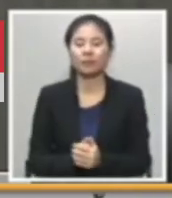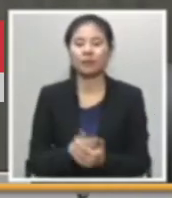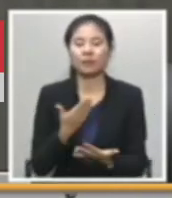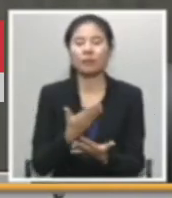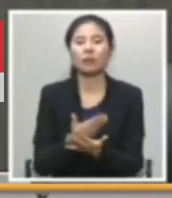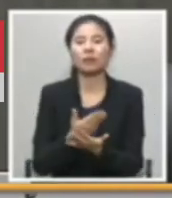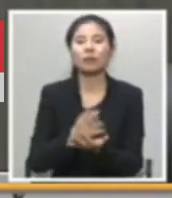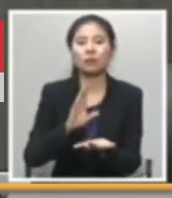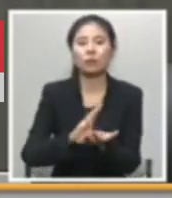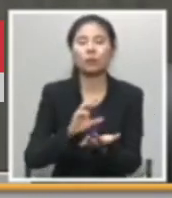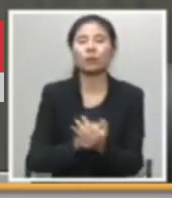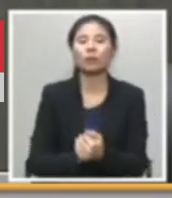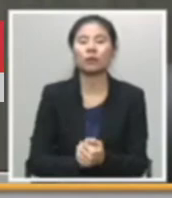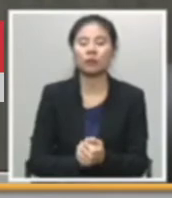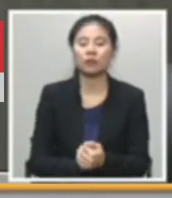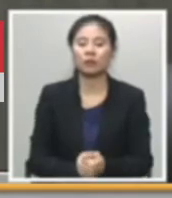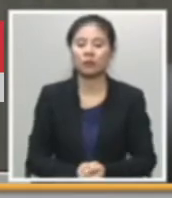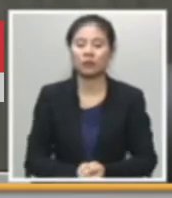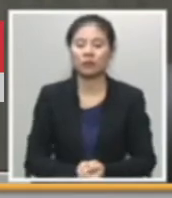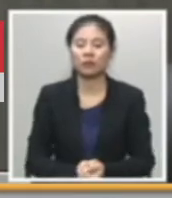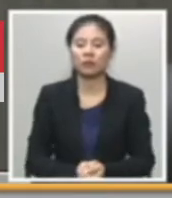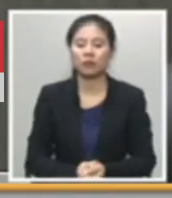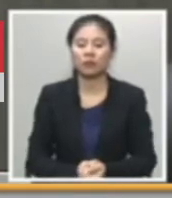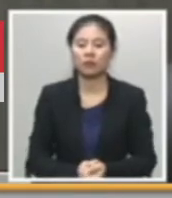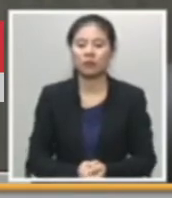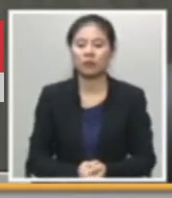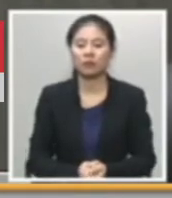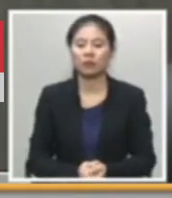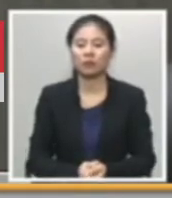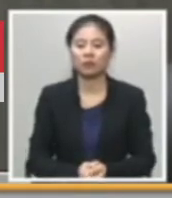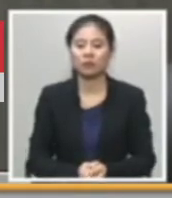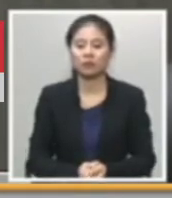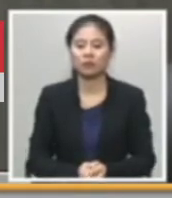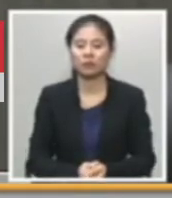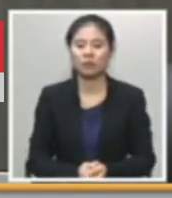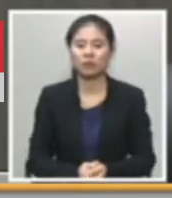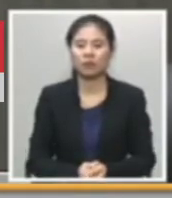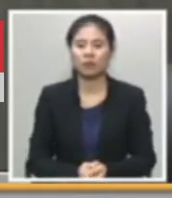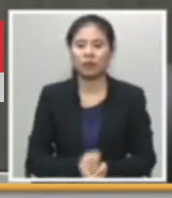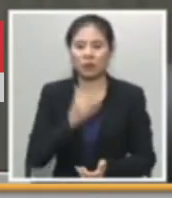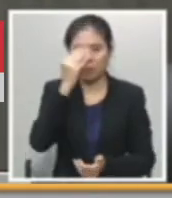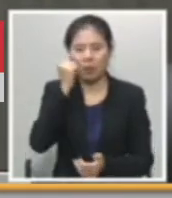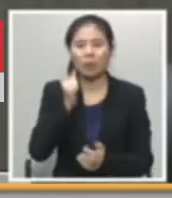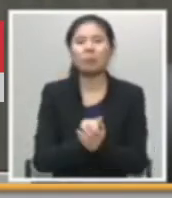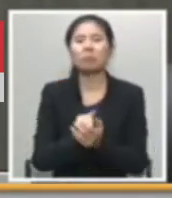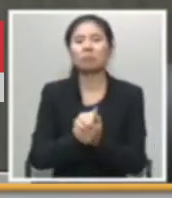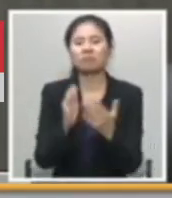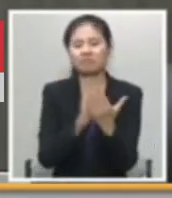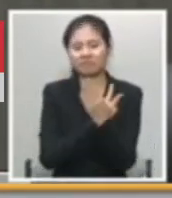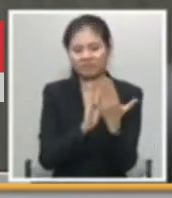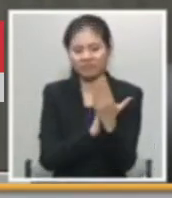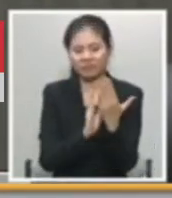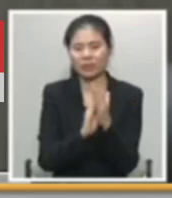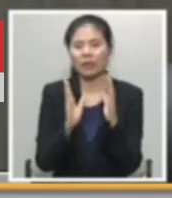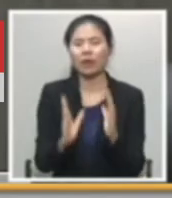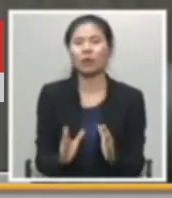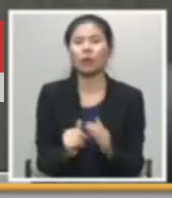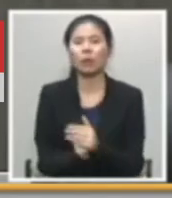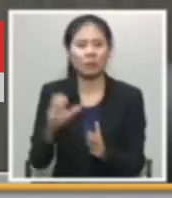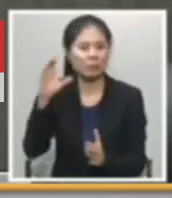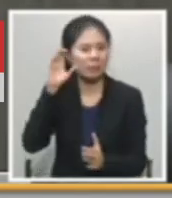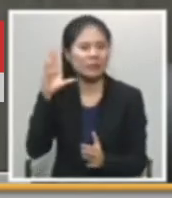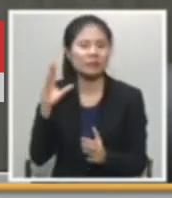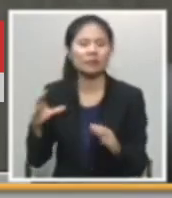งทุนลมเพราะประเทศขาดความเชื่อมั่นในระบบการเมื